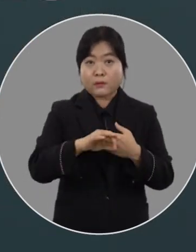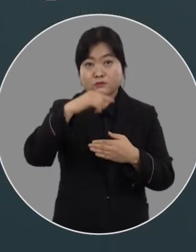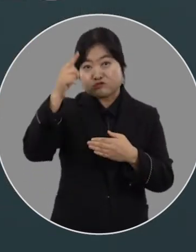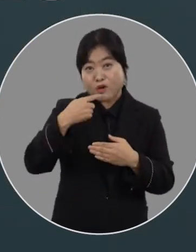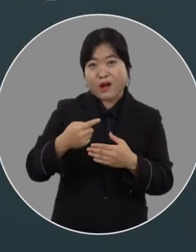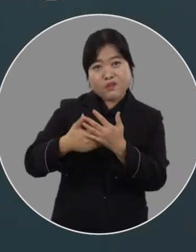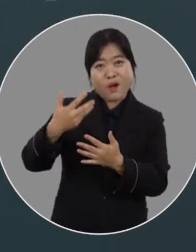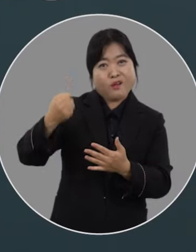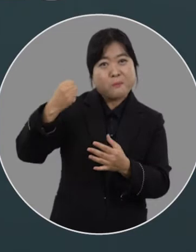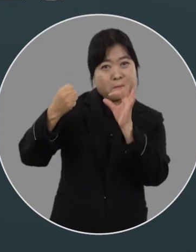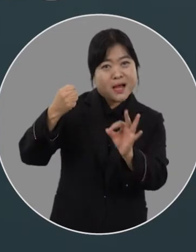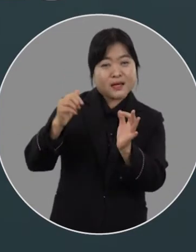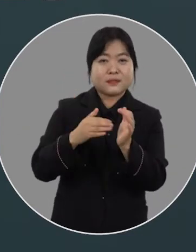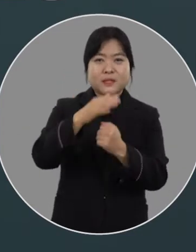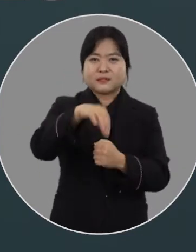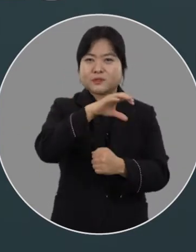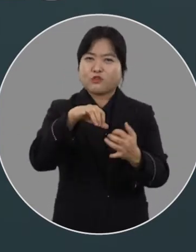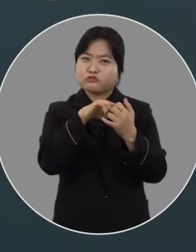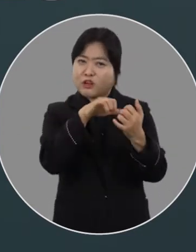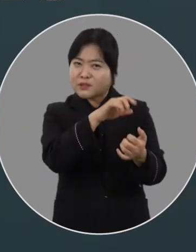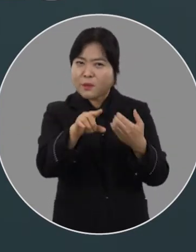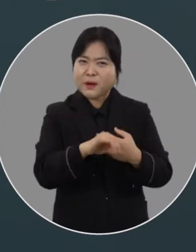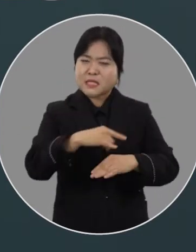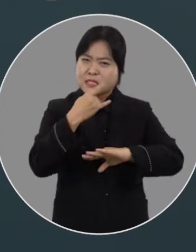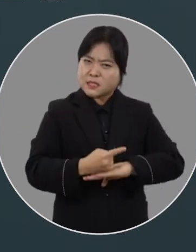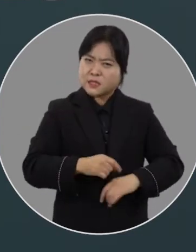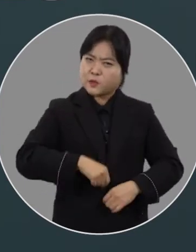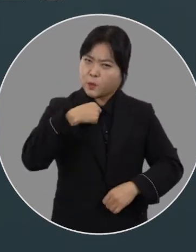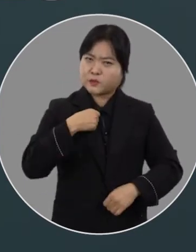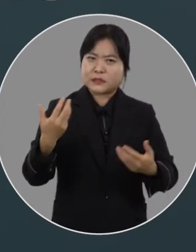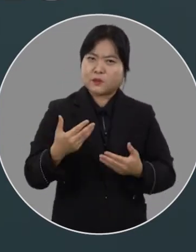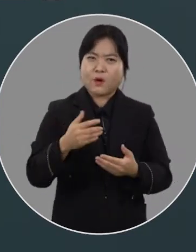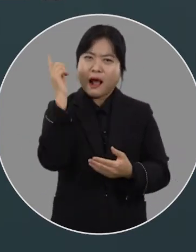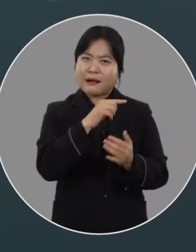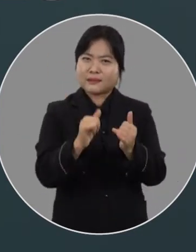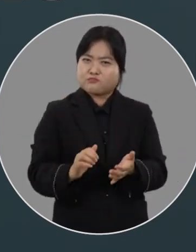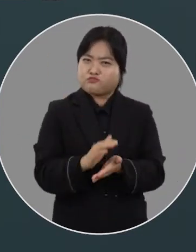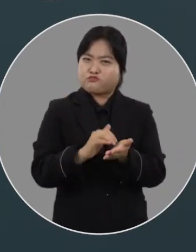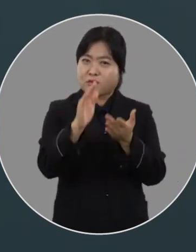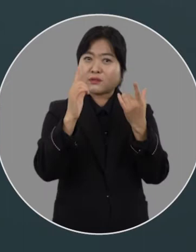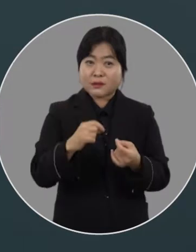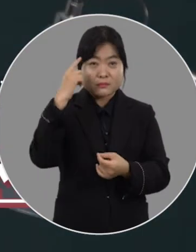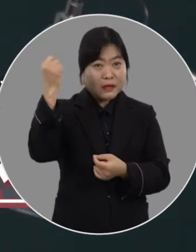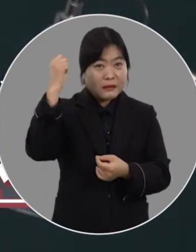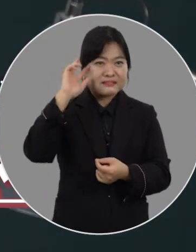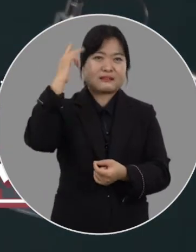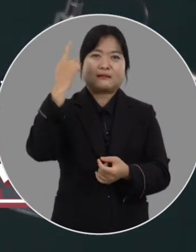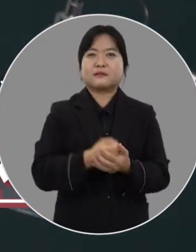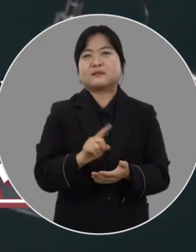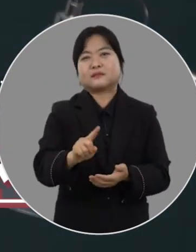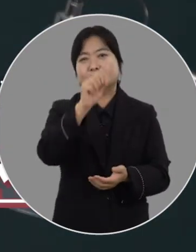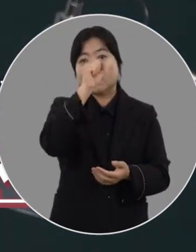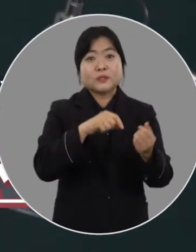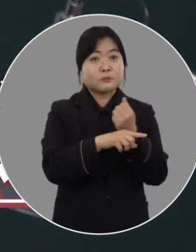보았기 때문에 십자군 전쟁이 굉장히 의로운 일을 하면서 악당들을 무찌르는 것처럼 생각하기 쉽지만 좋은